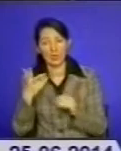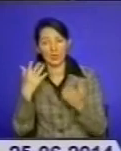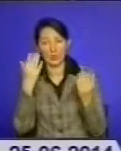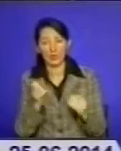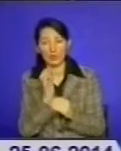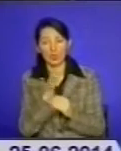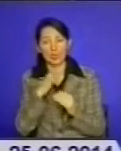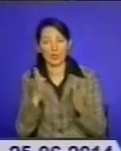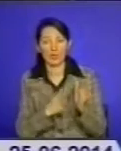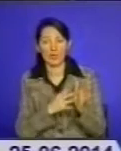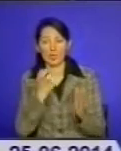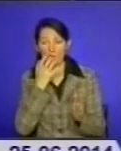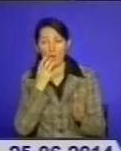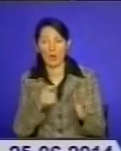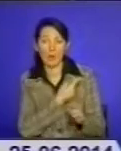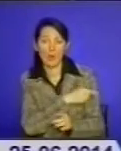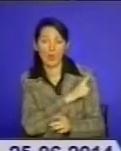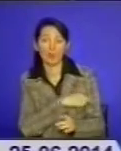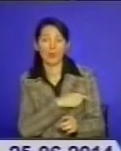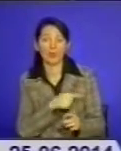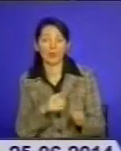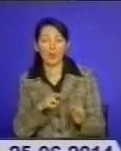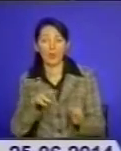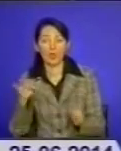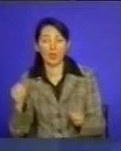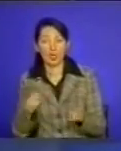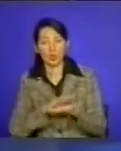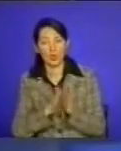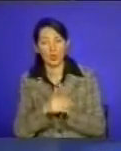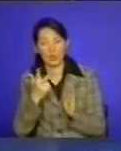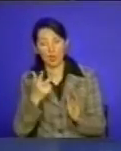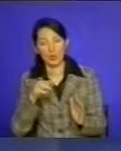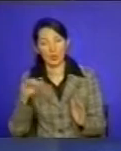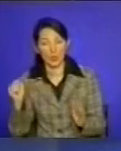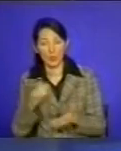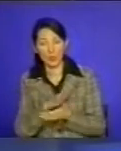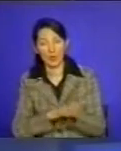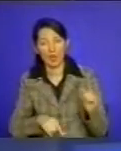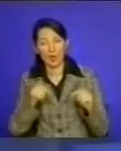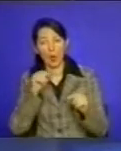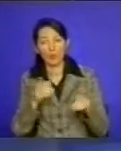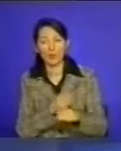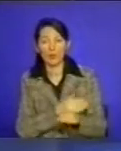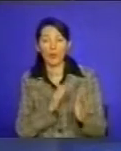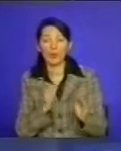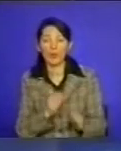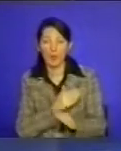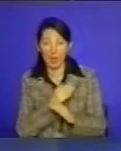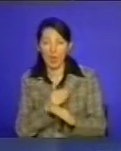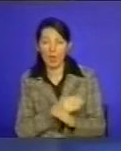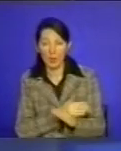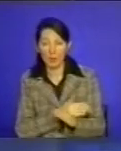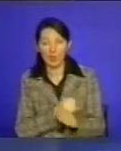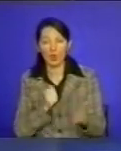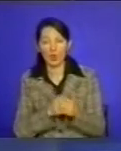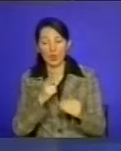14-19 градусів тепла. Медико-метеорологічна ситуація третього типу. Надалі опади поступово припинятимуться і до кінця місяця очікують